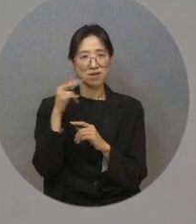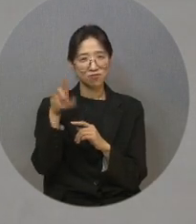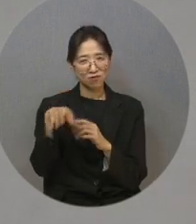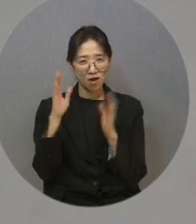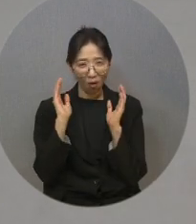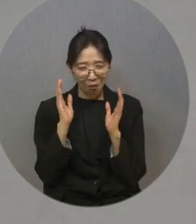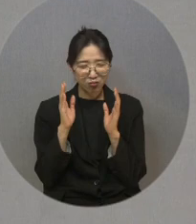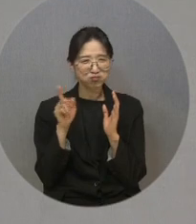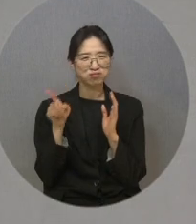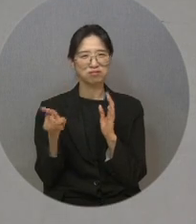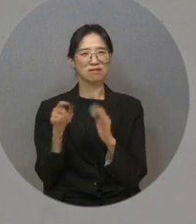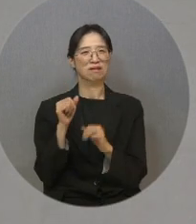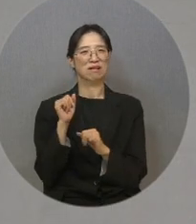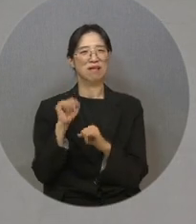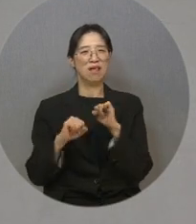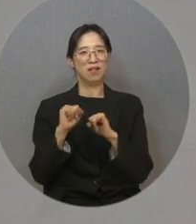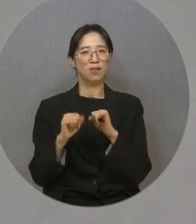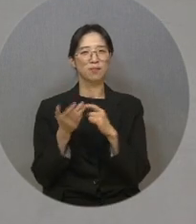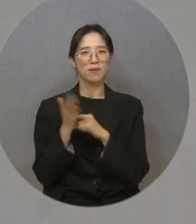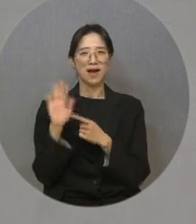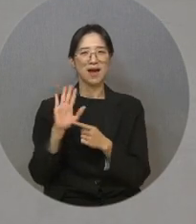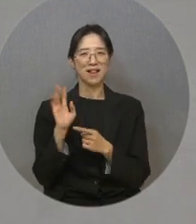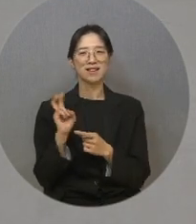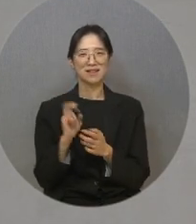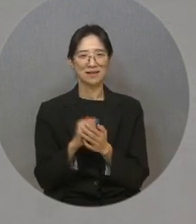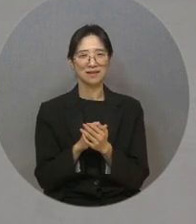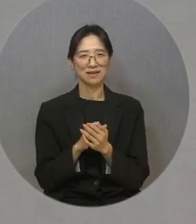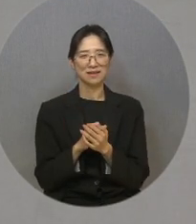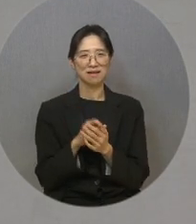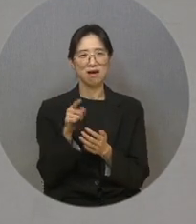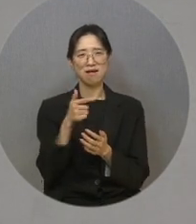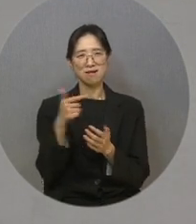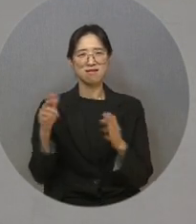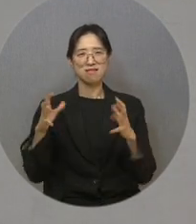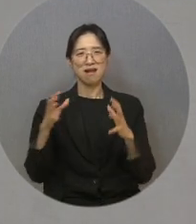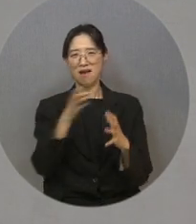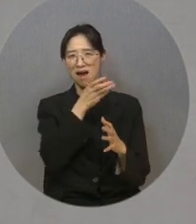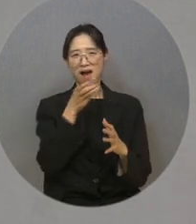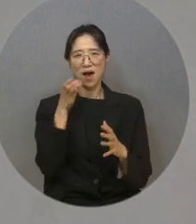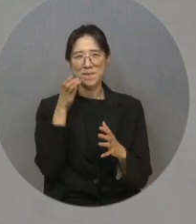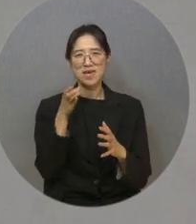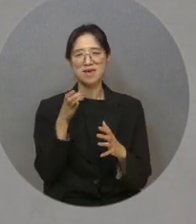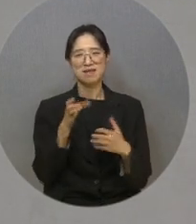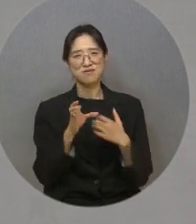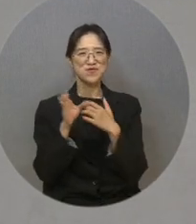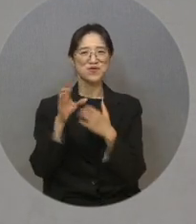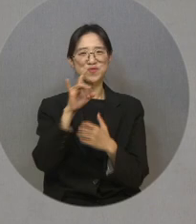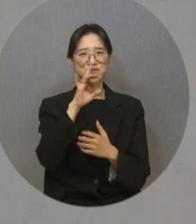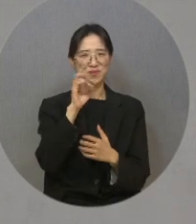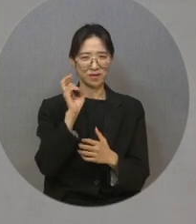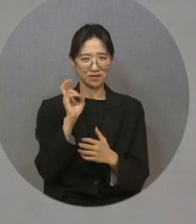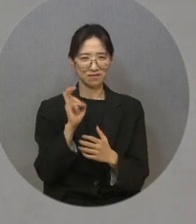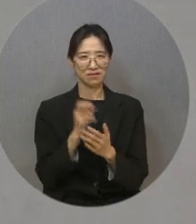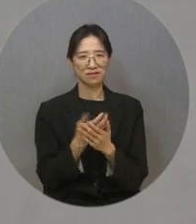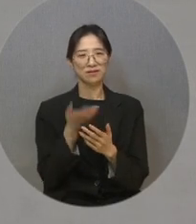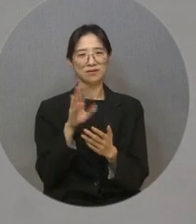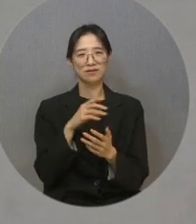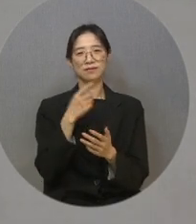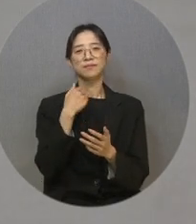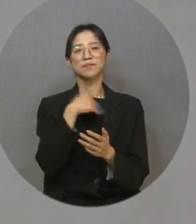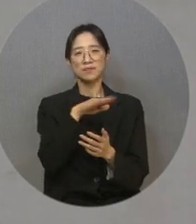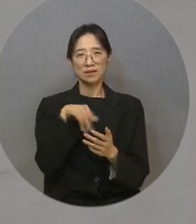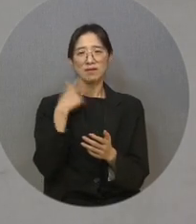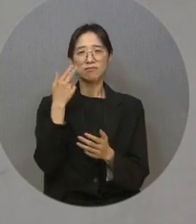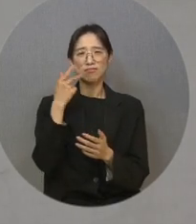공부했으면 절대 그런 짓 안 했을 겁니다. 이 큰 나라를 감히 상대할 생각을 안 했을 거예요. 근데 저희가